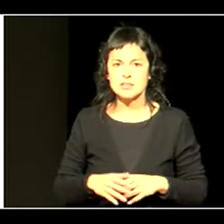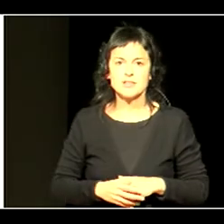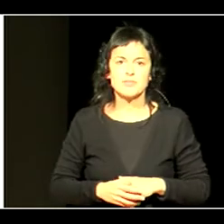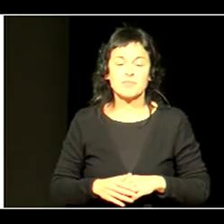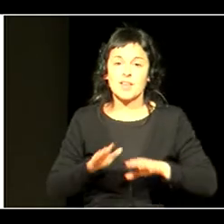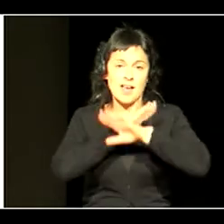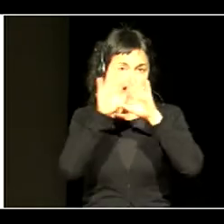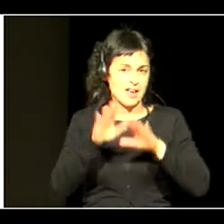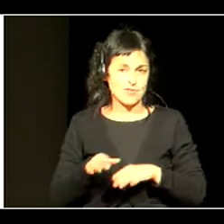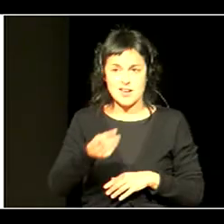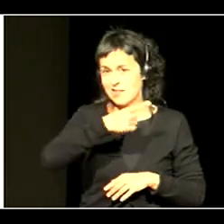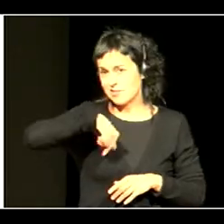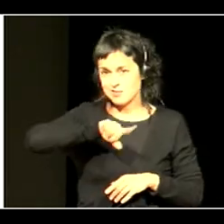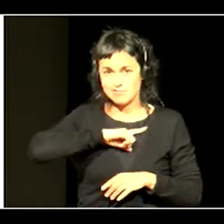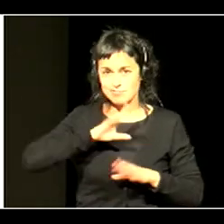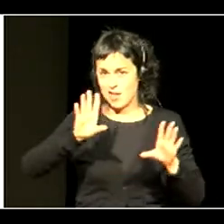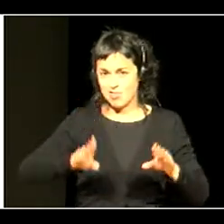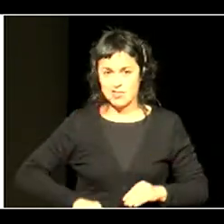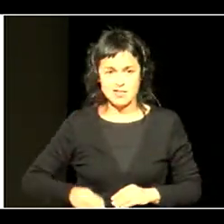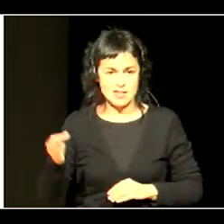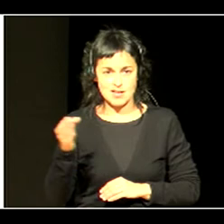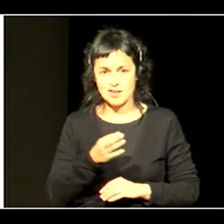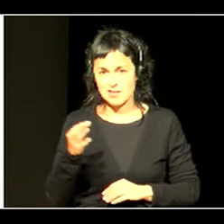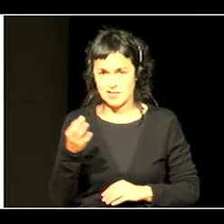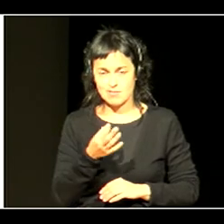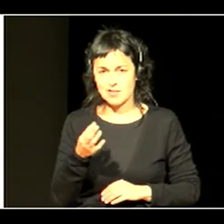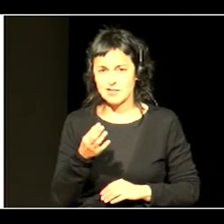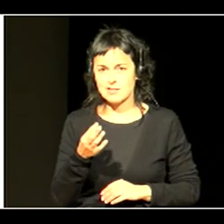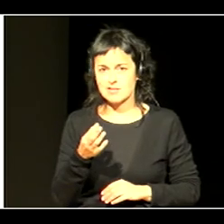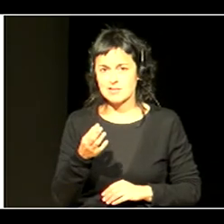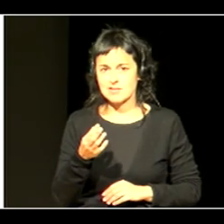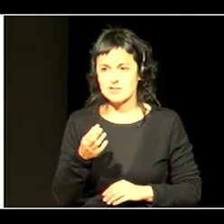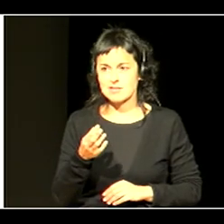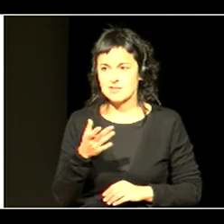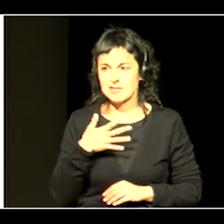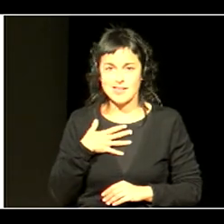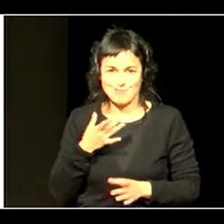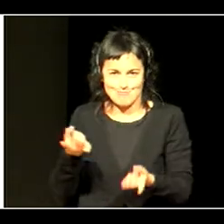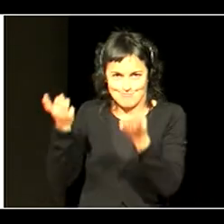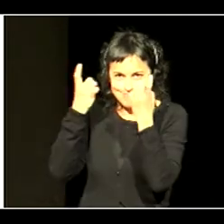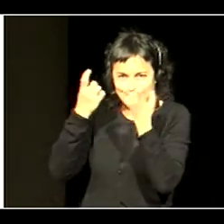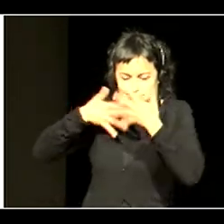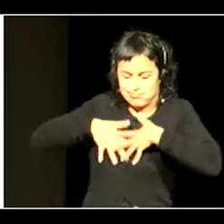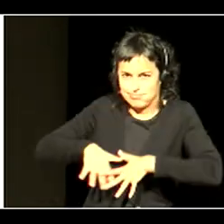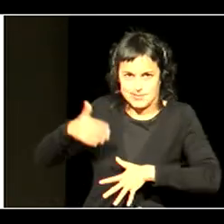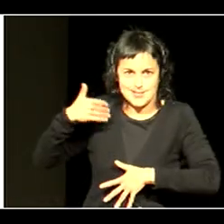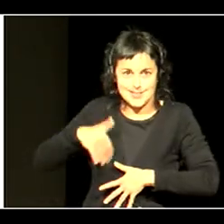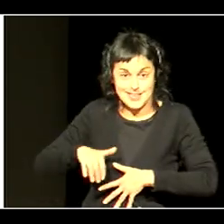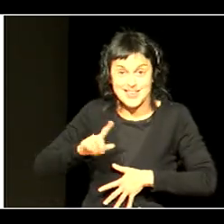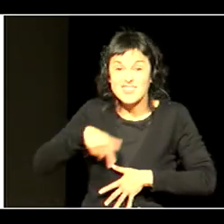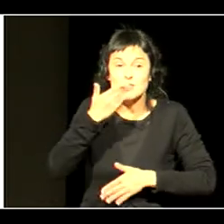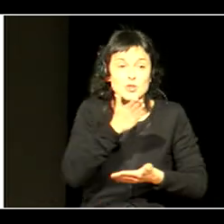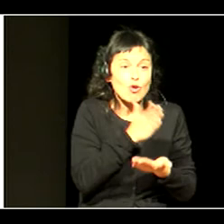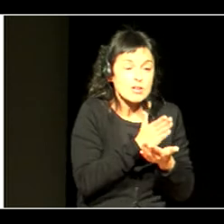gu gehu nartu behar ditugu, ba, gure, ez, gure hezkuntza hor dago. Eta gero gu gaude geletan